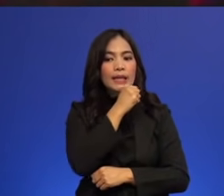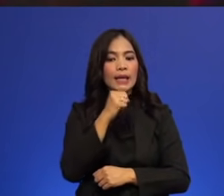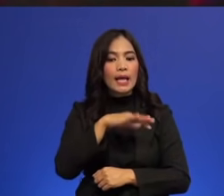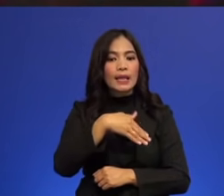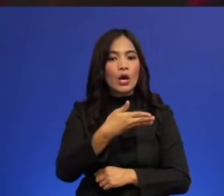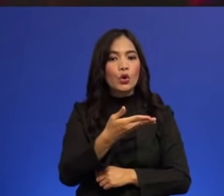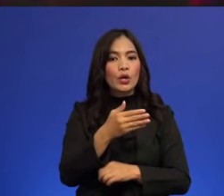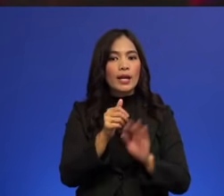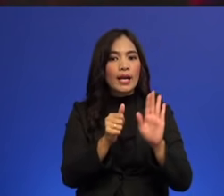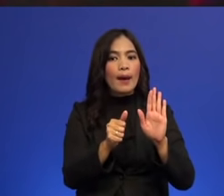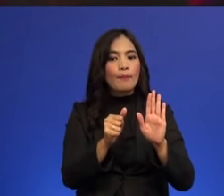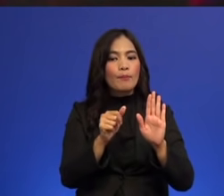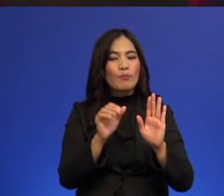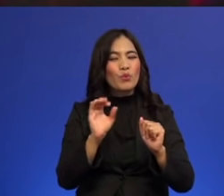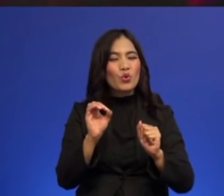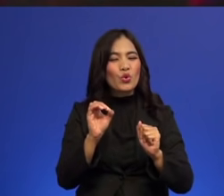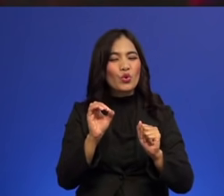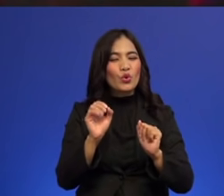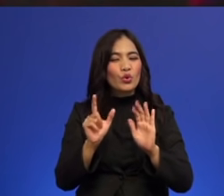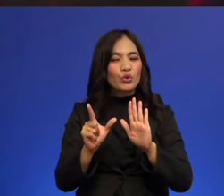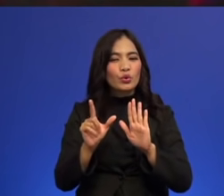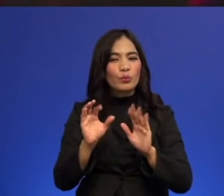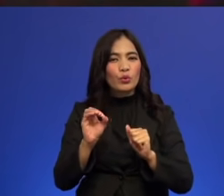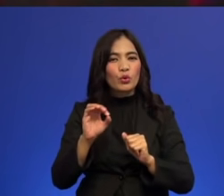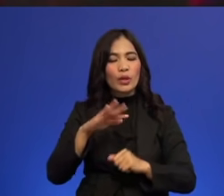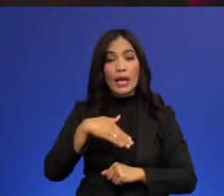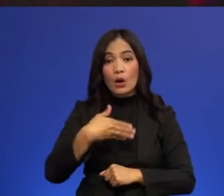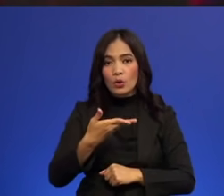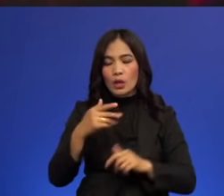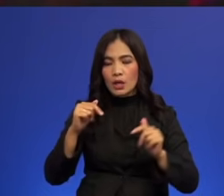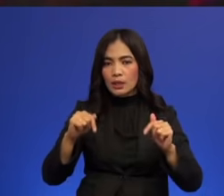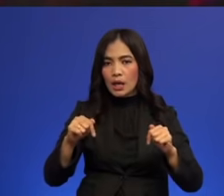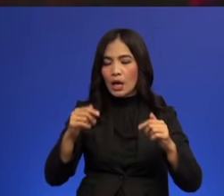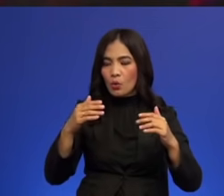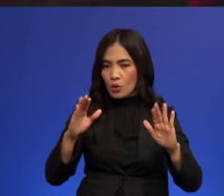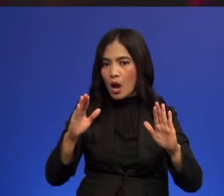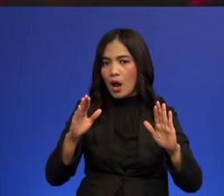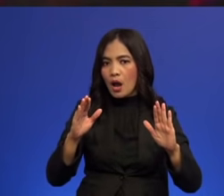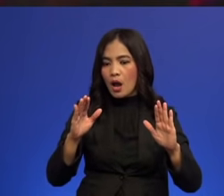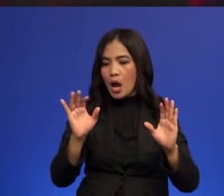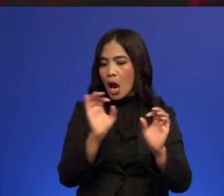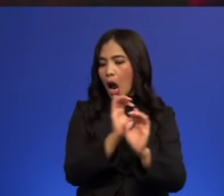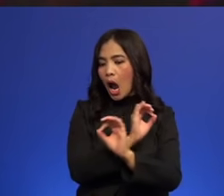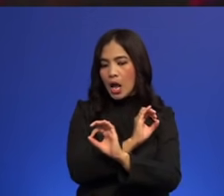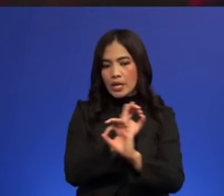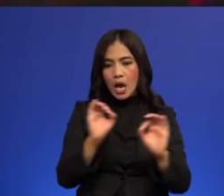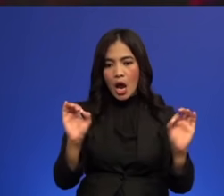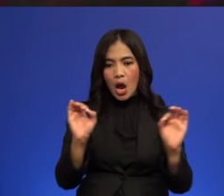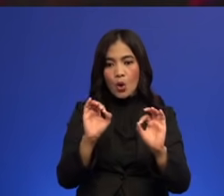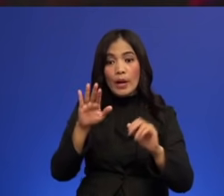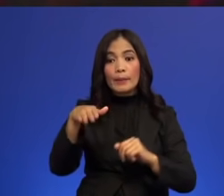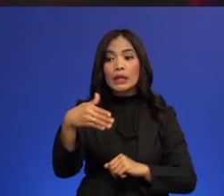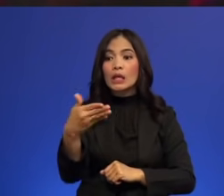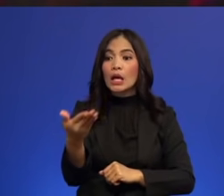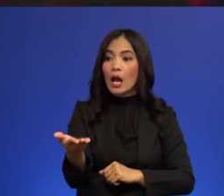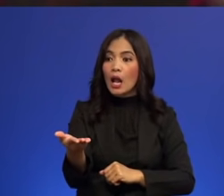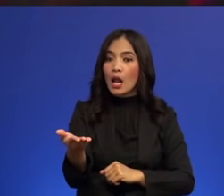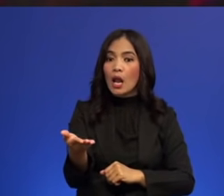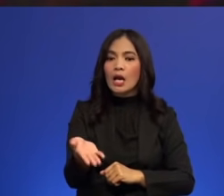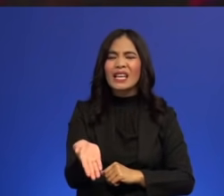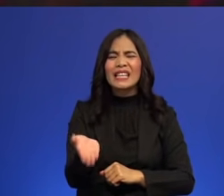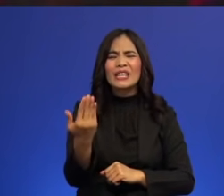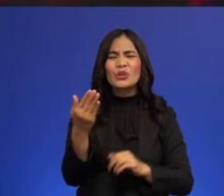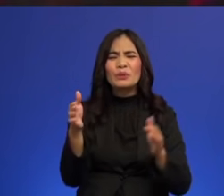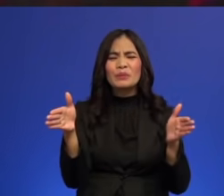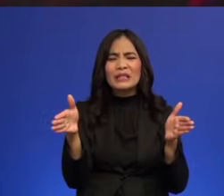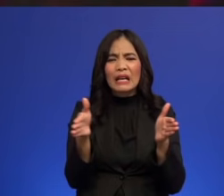tahun 60-an, 70-an. Sekarang sudah tidak ada lagi. Oh, hidup hanya